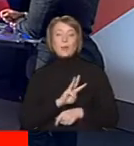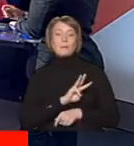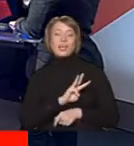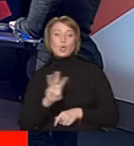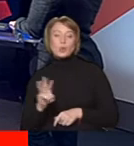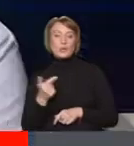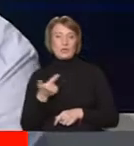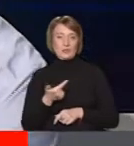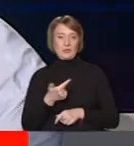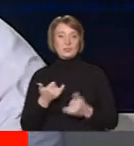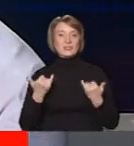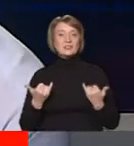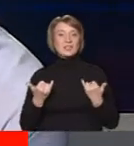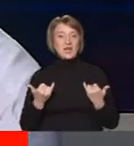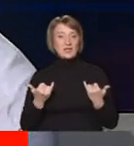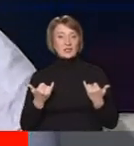кажучи, зібрати. Так?